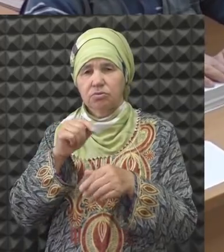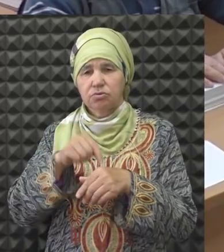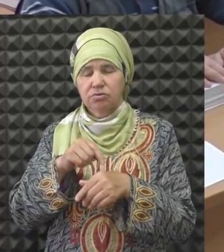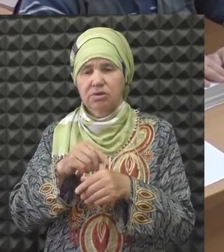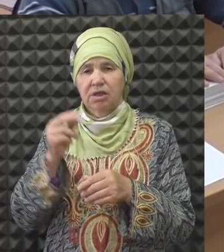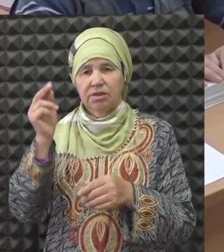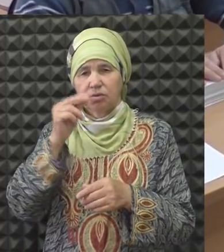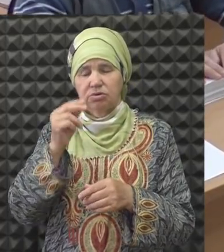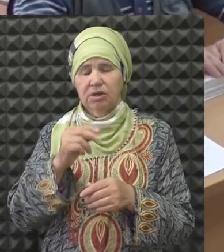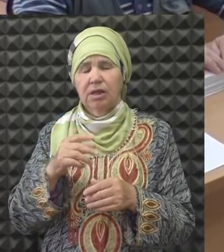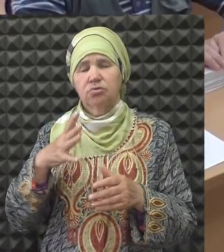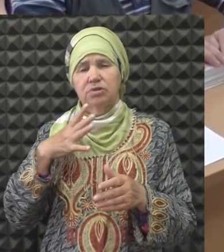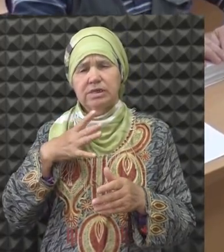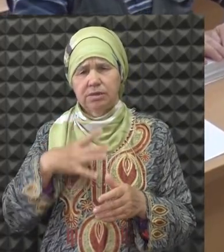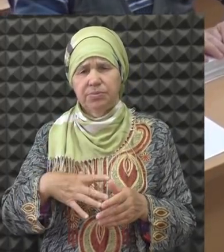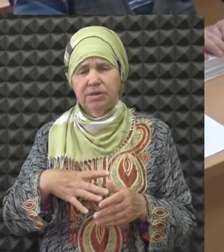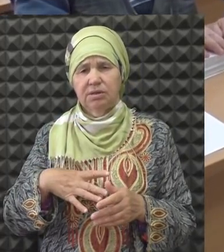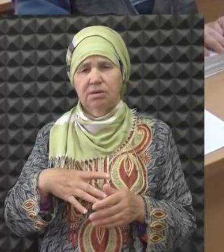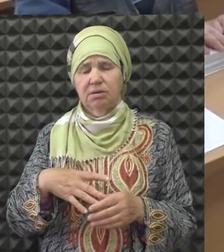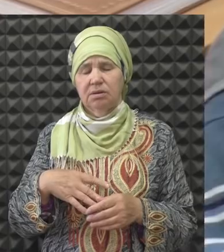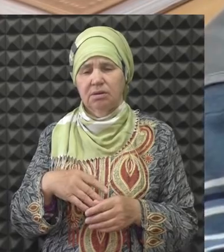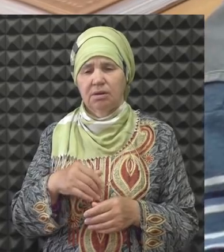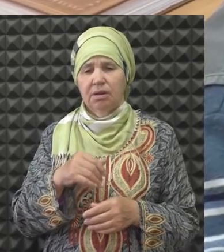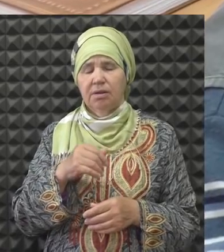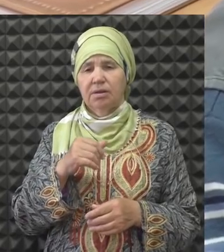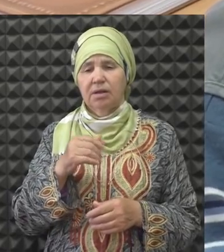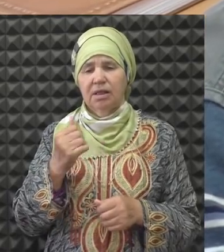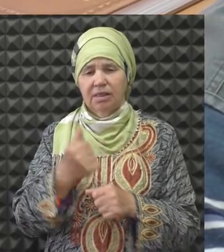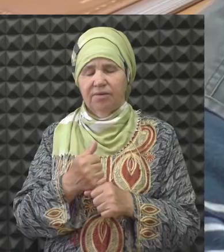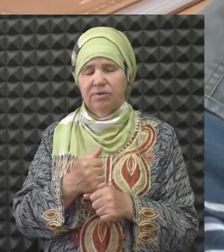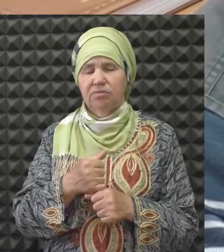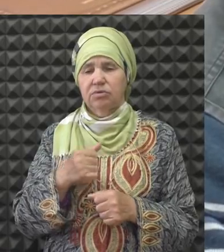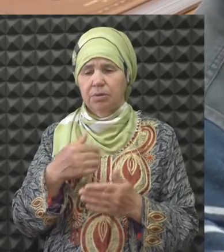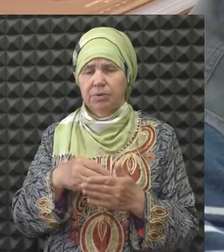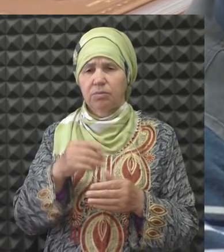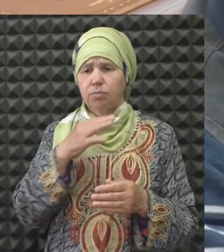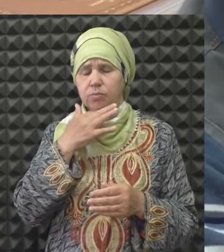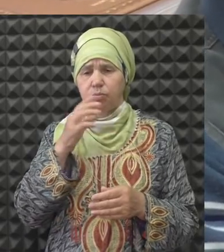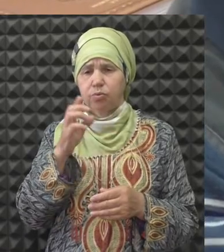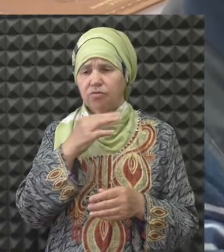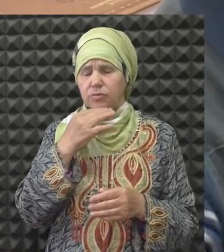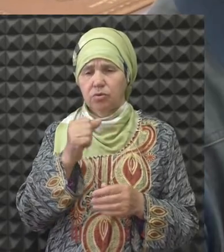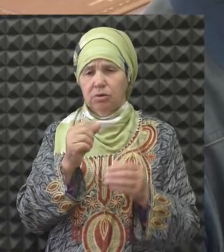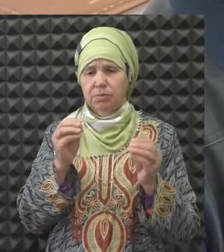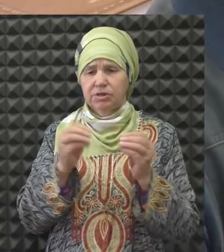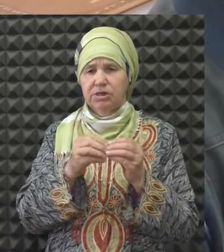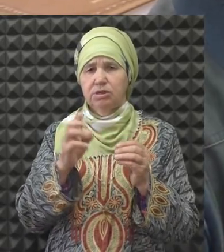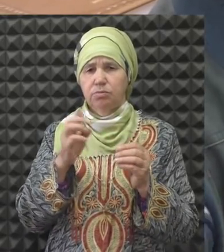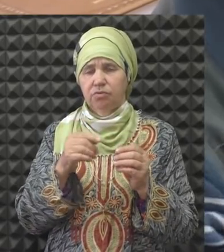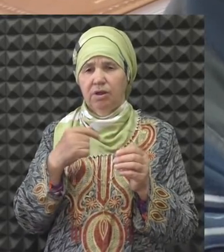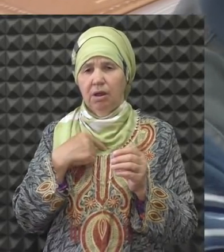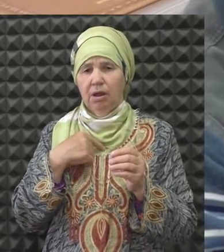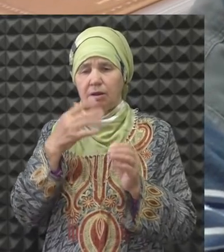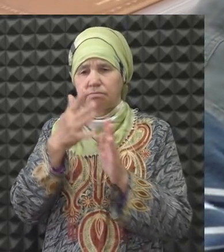прочитать одну страницу текста, нужно запастись большим терпением. На букву приходится примерно 5-6 минут. Это я готовый текст, уже